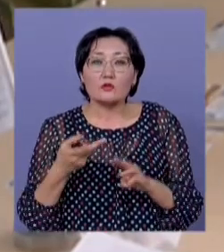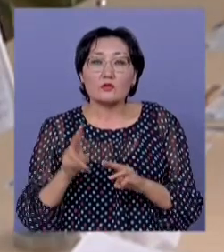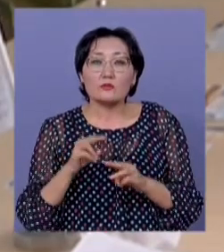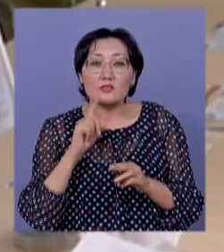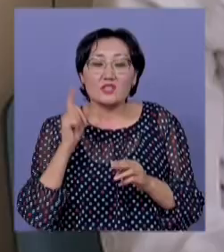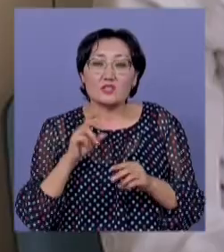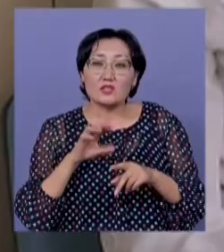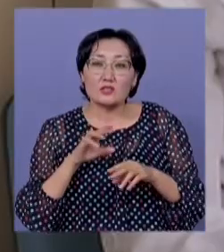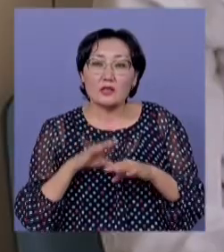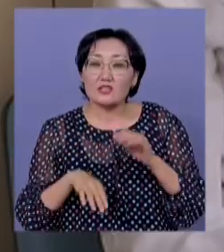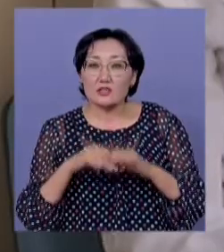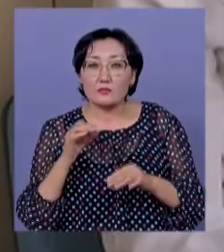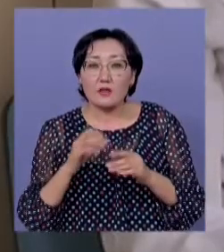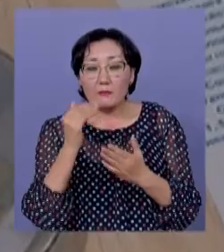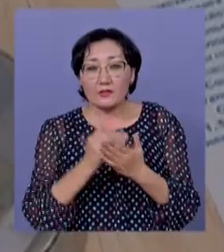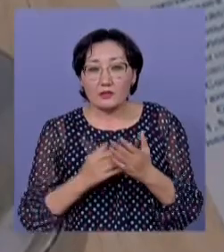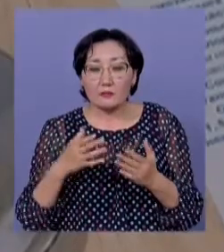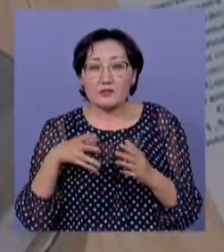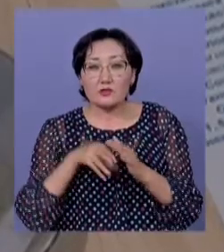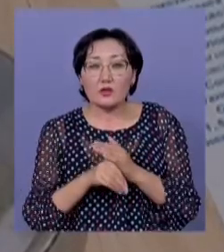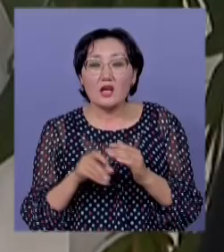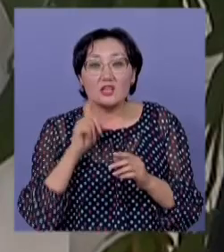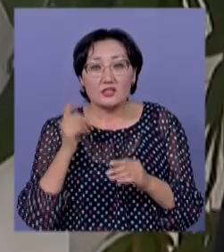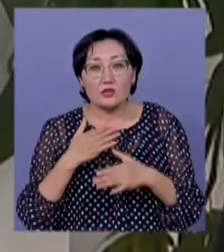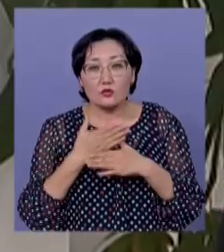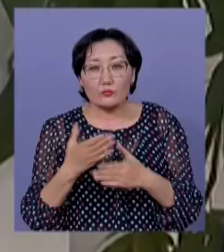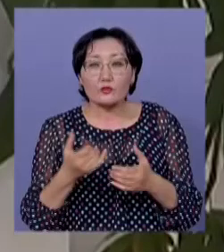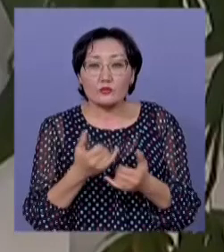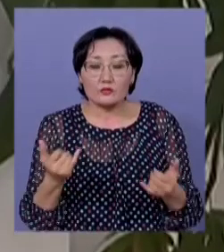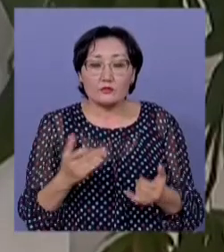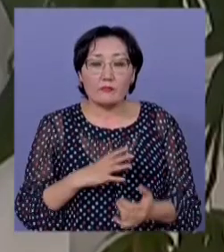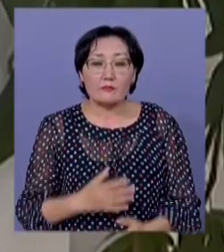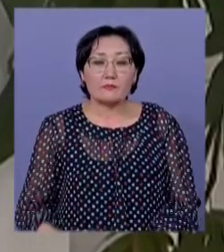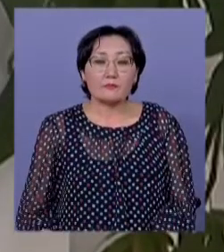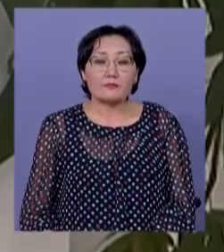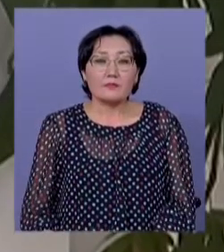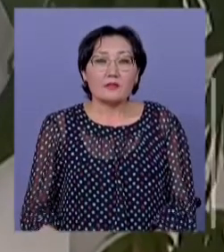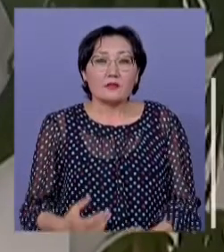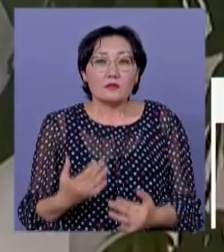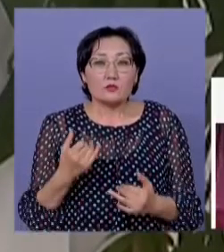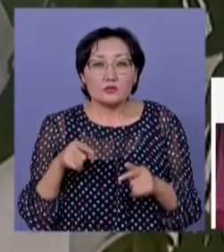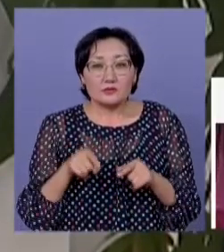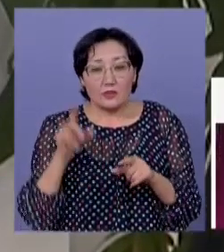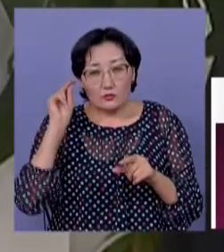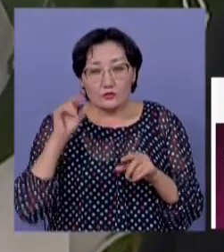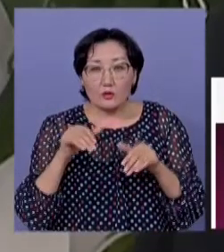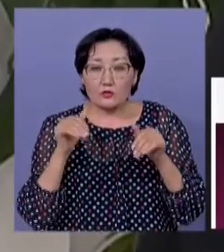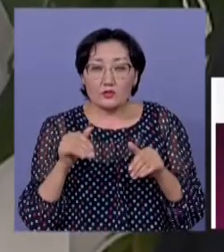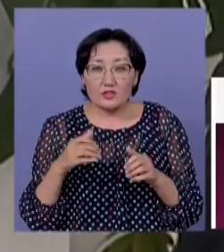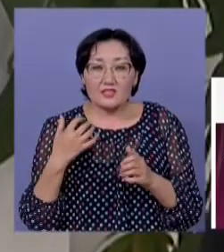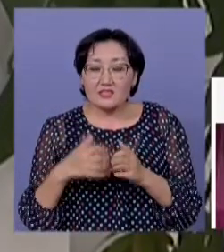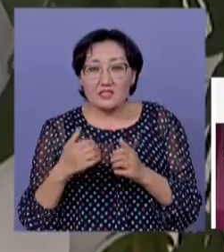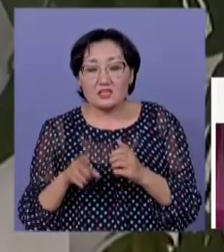жастар тәжірибесі бағдарламасы аясында жастарға көмек жасалуда. Оқу жаңағы орындарына келіп, негізі келіп осы жастардың арасында,